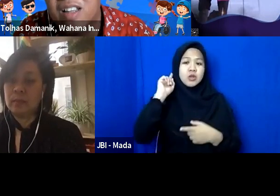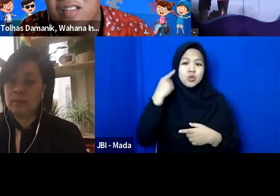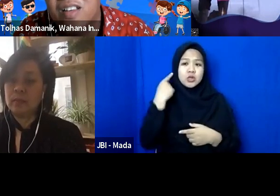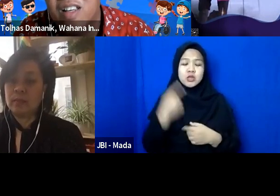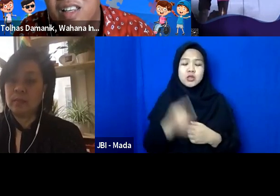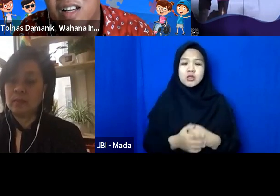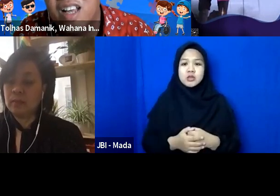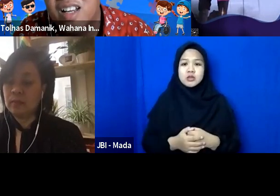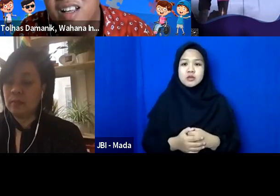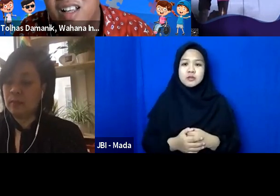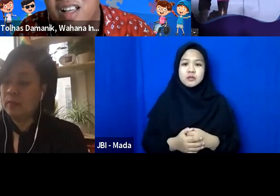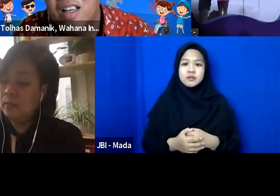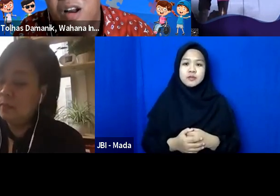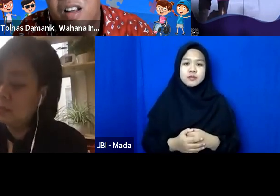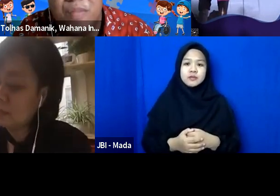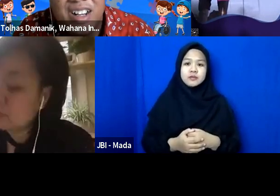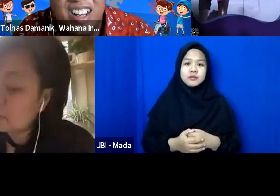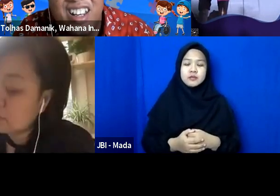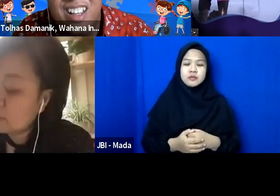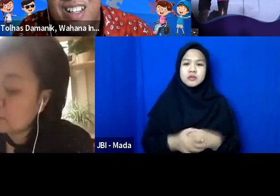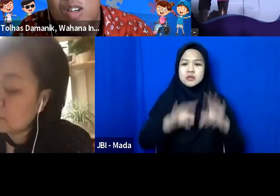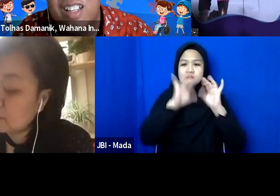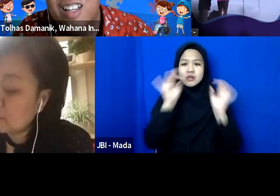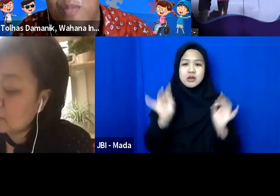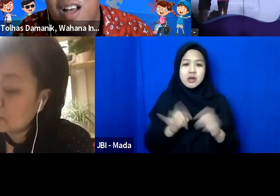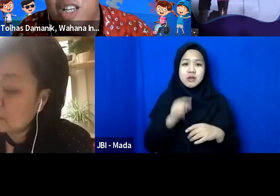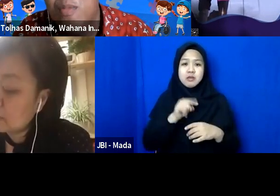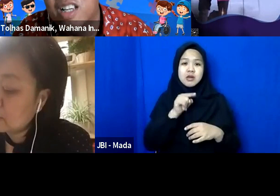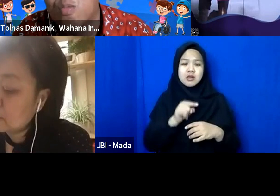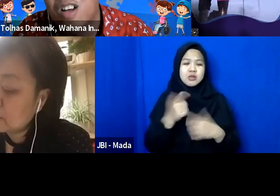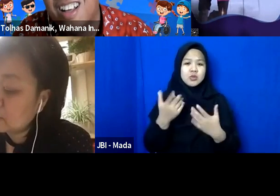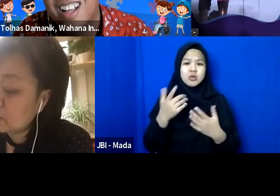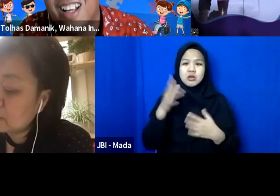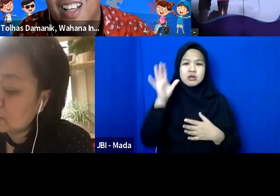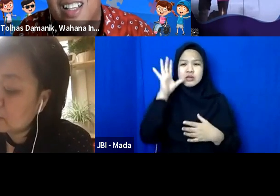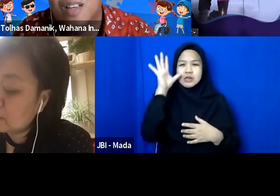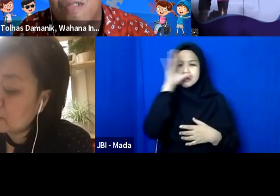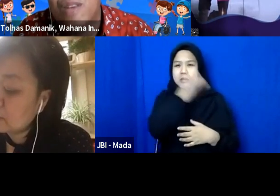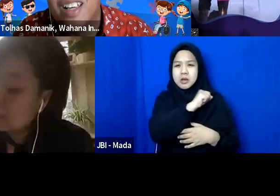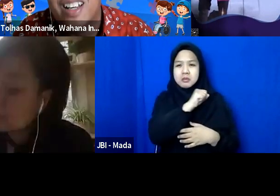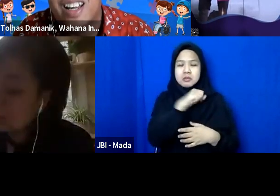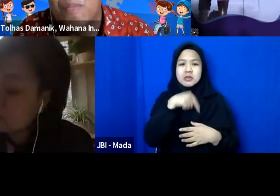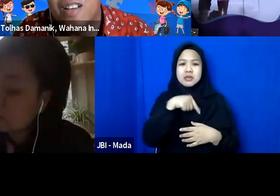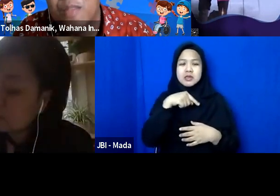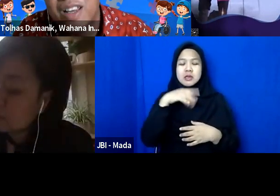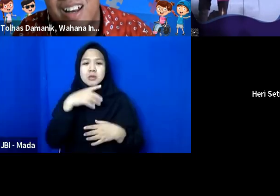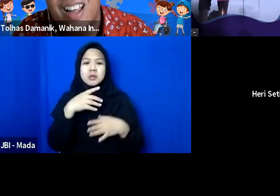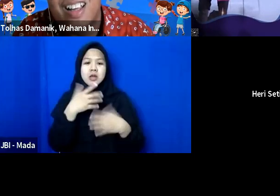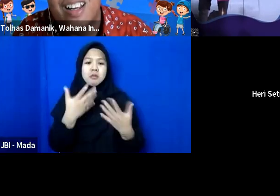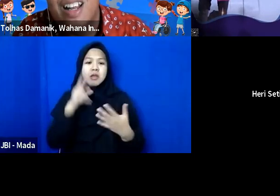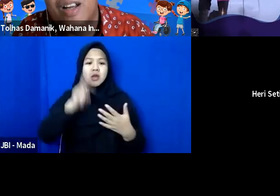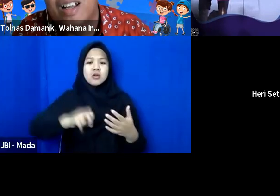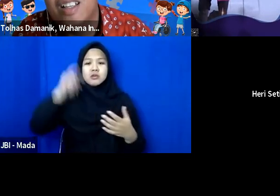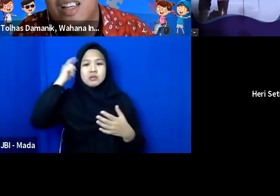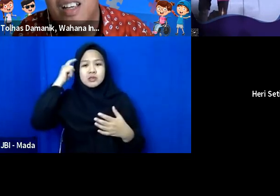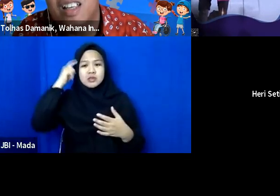itu dan keragaman ini juga tidak dipahami sebagai sebuah semua bagian dari apa yang harus dipikirkan